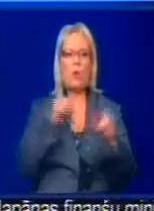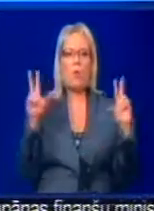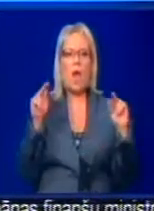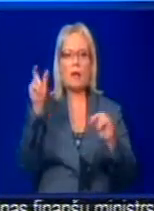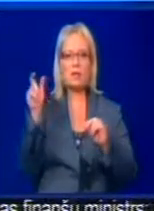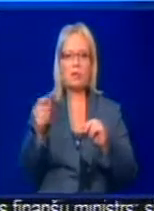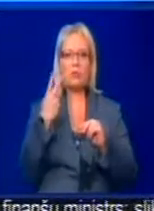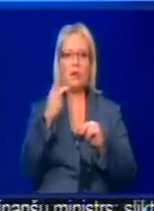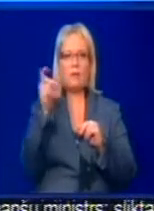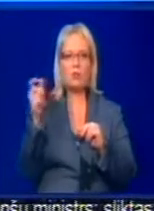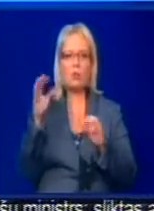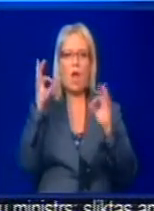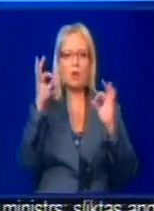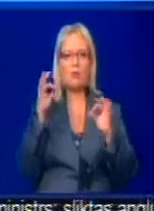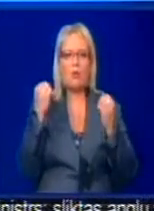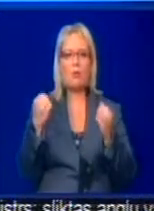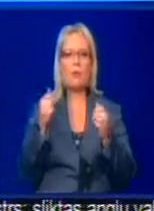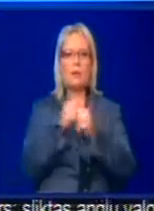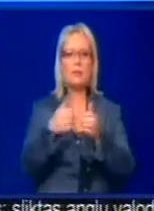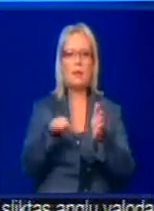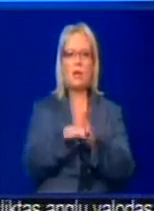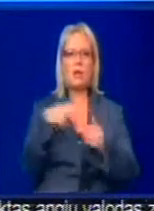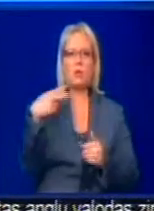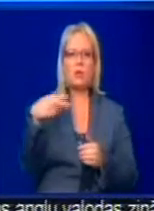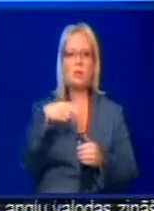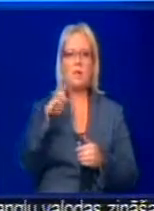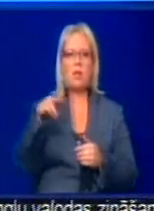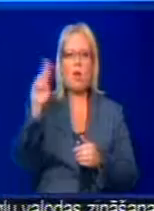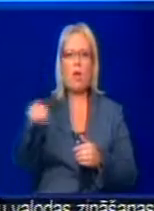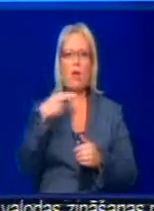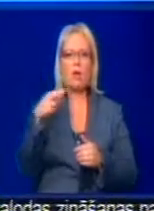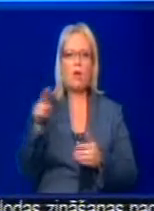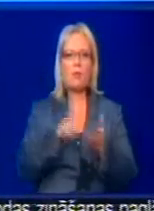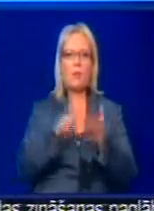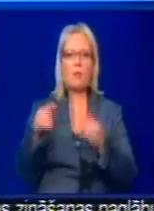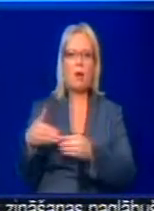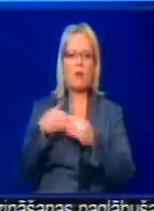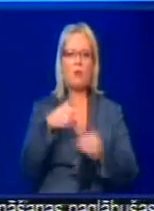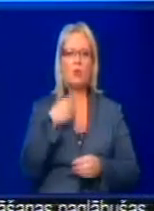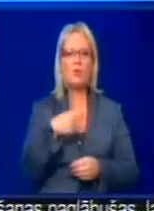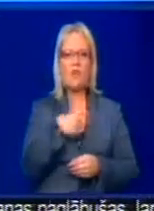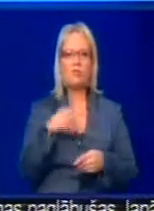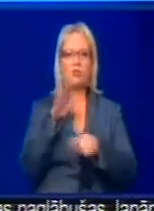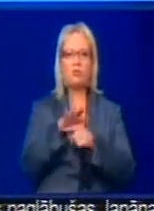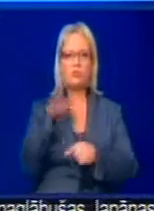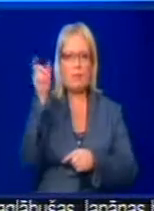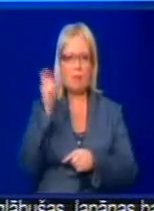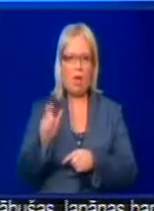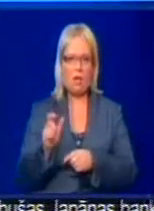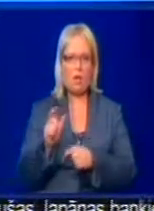vēl divi cilvēki, kurus tur aizdomās par līdzdalību 20 miljonu eiro nelegālā pārvešanā no Šveices uz